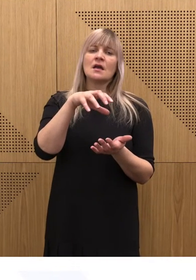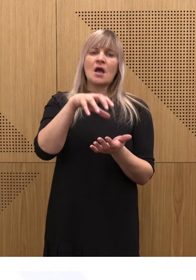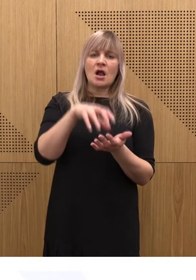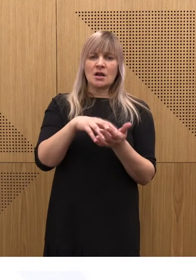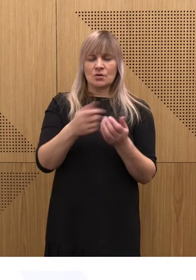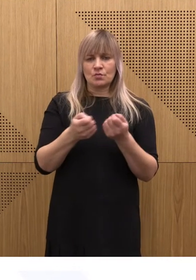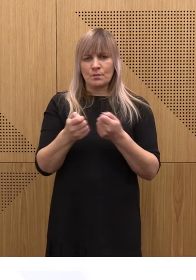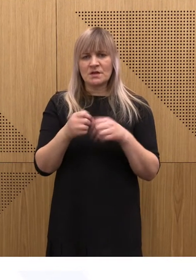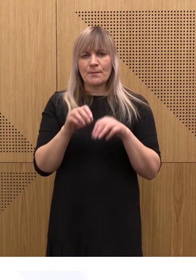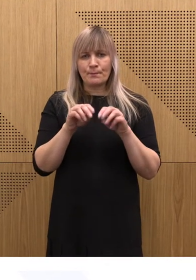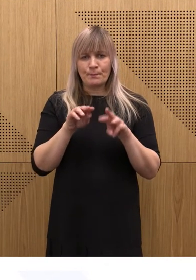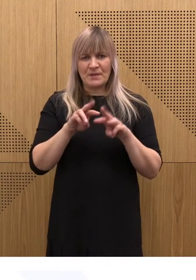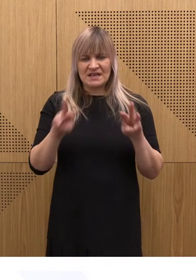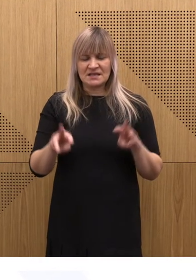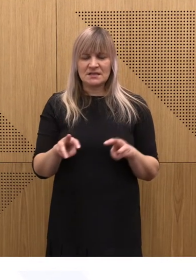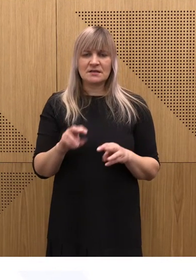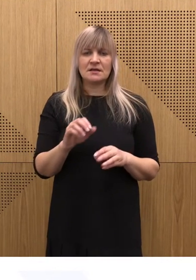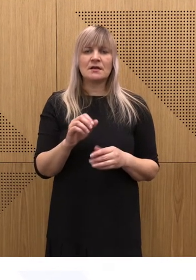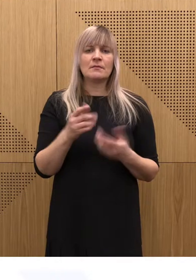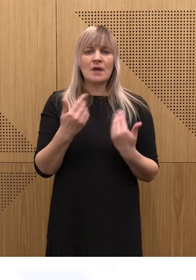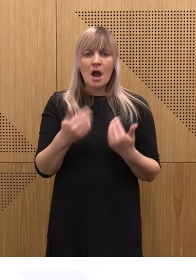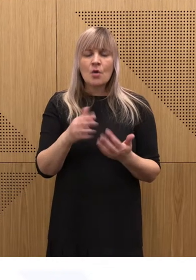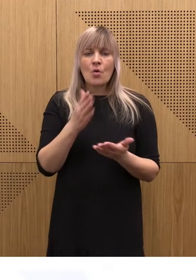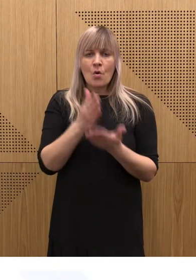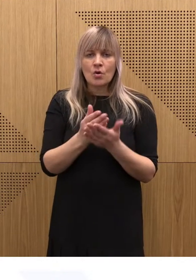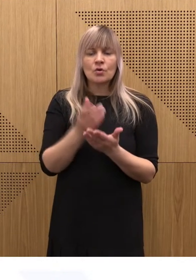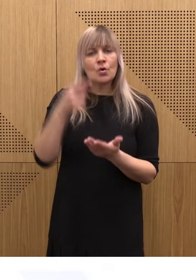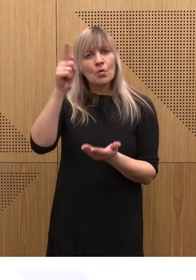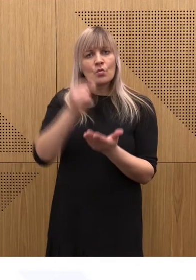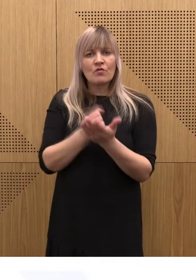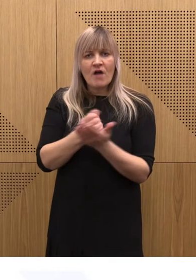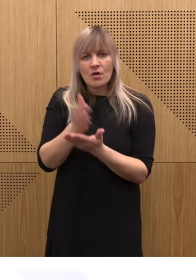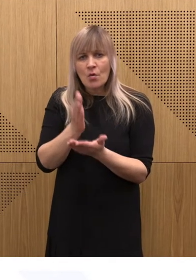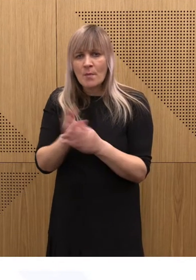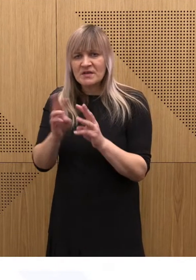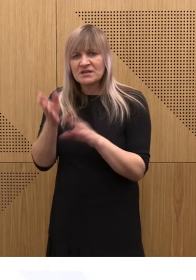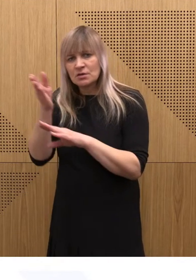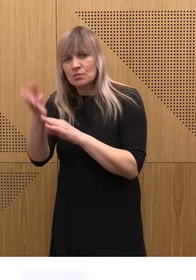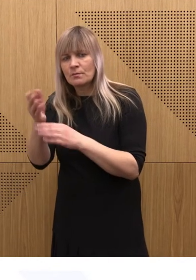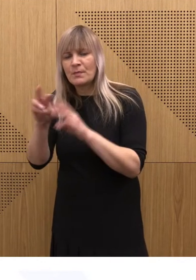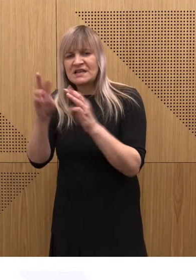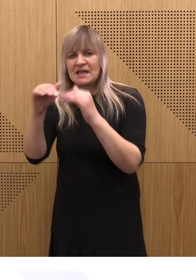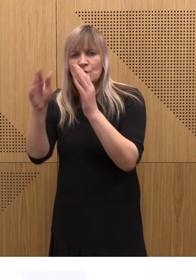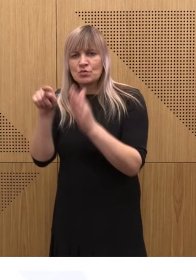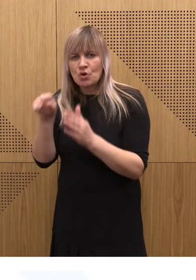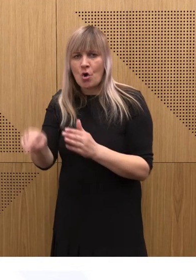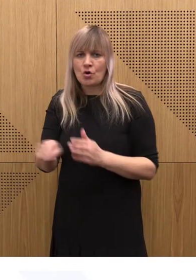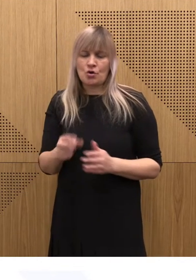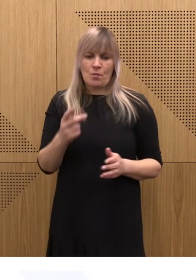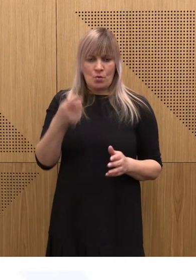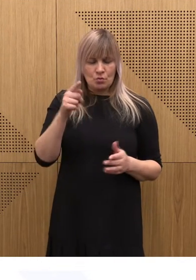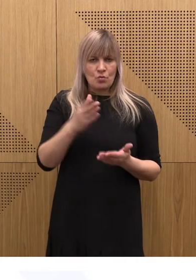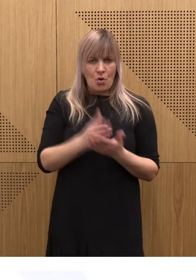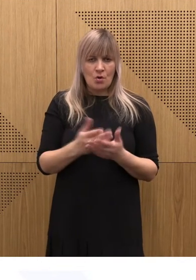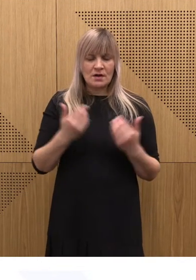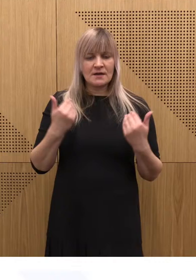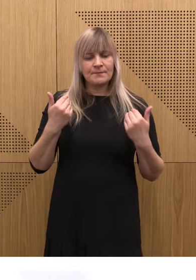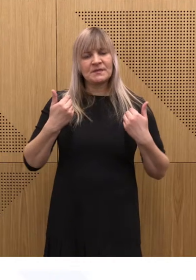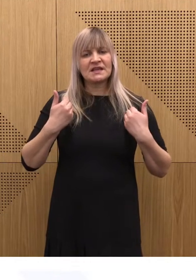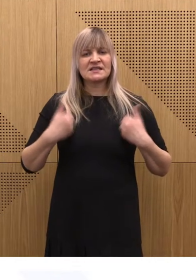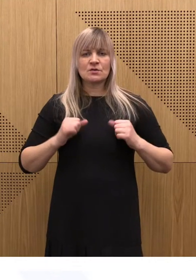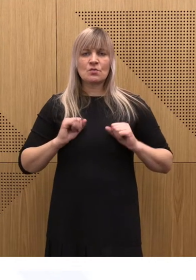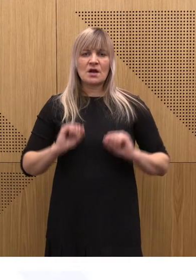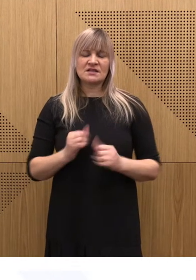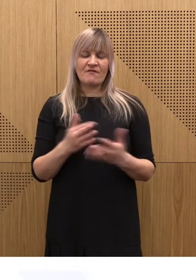juurde, üle kuu varu, kogu tervishoiuasutusele ja sotsiaalvaldkonnale täiendavalt 1,5 kuud. Ehk tegelikult isikukaitse vahendite varumisega